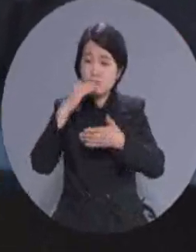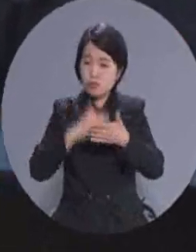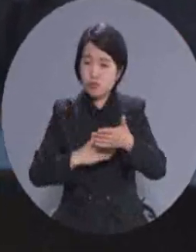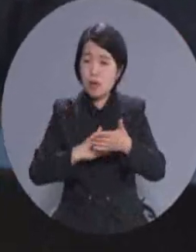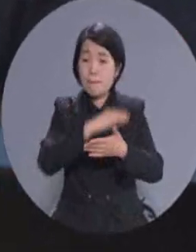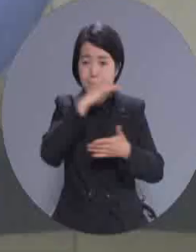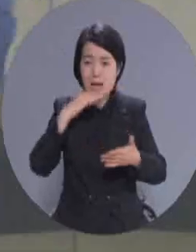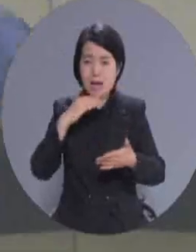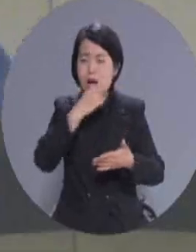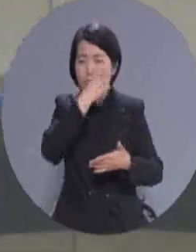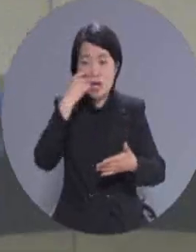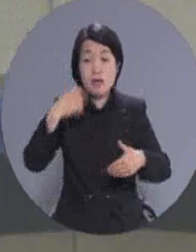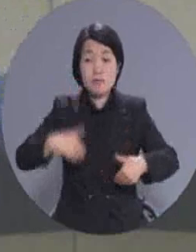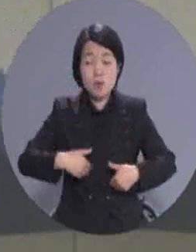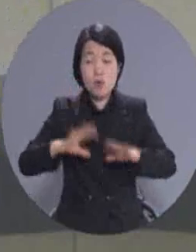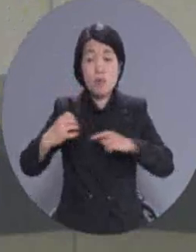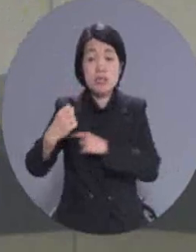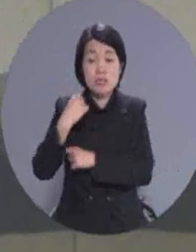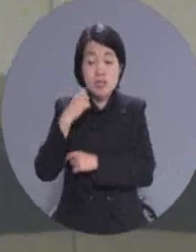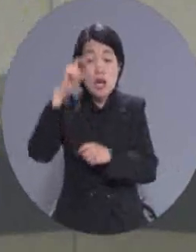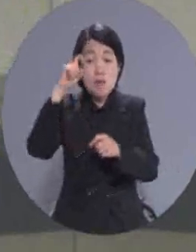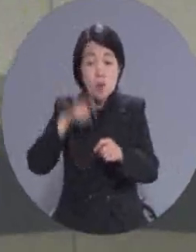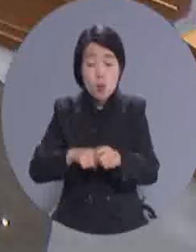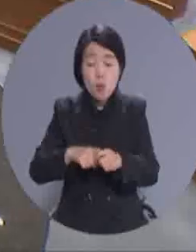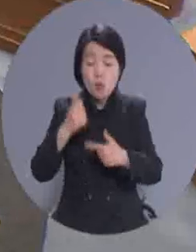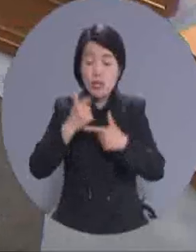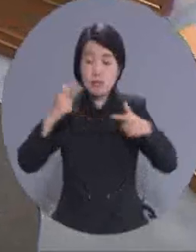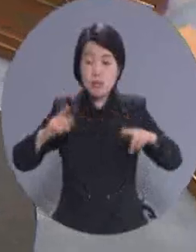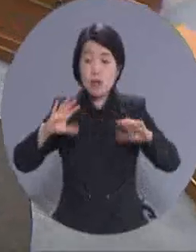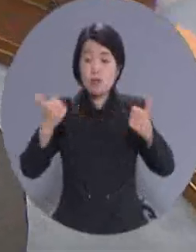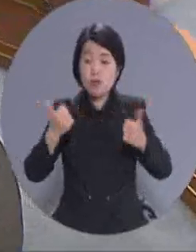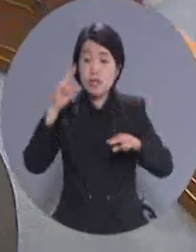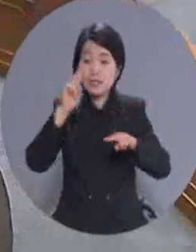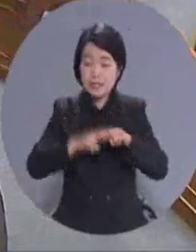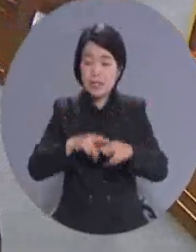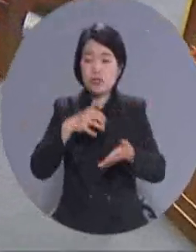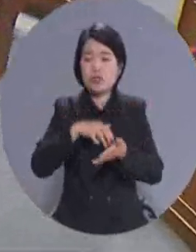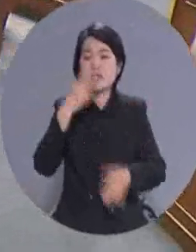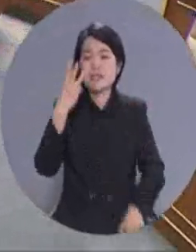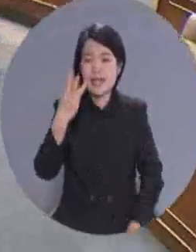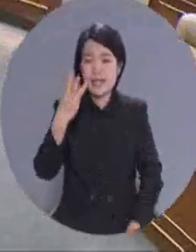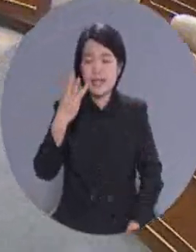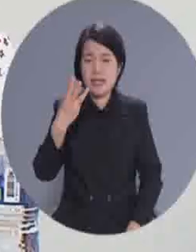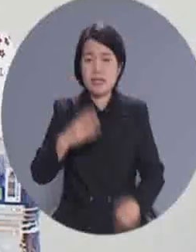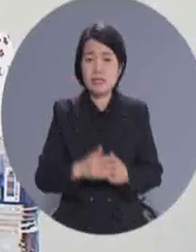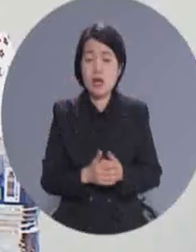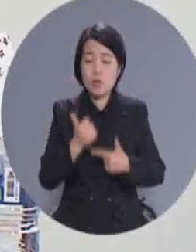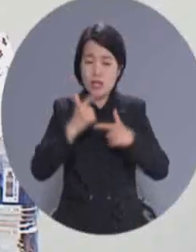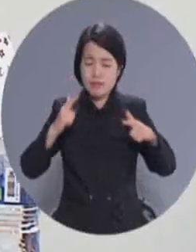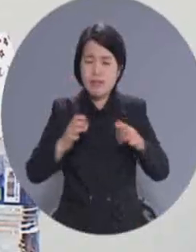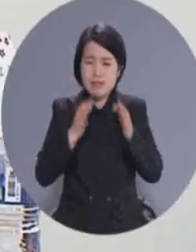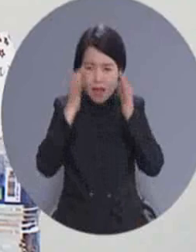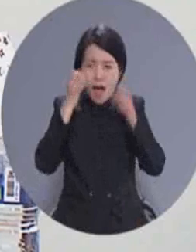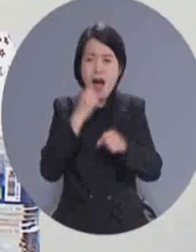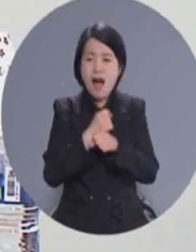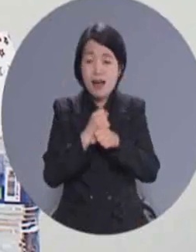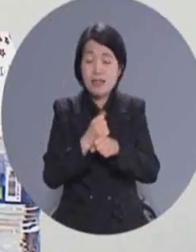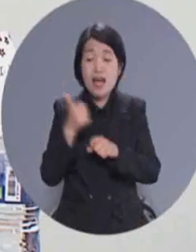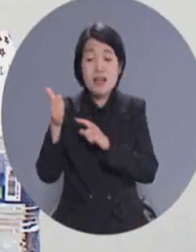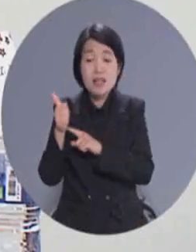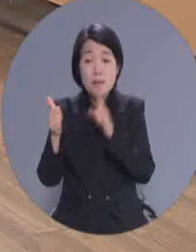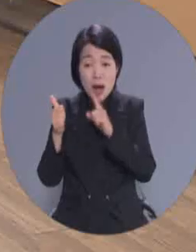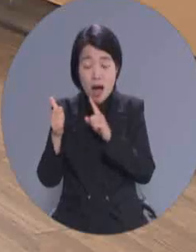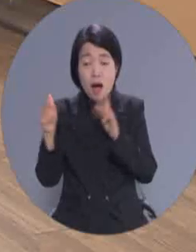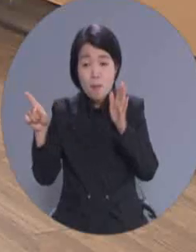문제고. 국민의힘이 목표로 내건 호남 지역구는 모두 세서 호남에 진심을 다하겠다는 한 위원장의